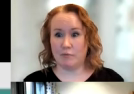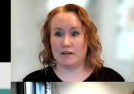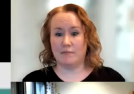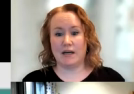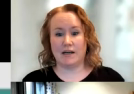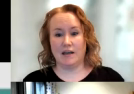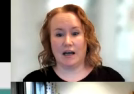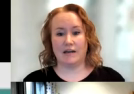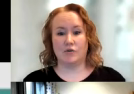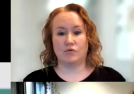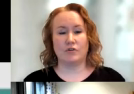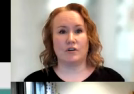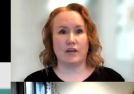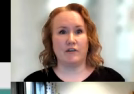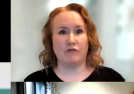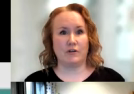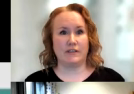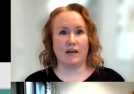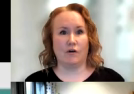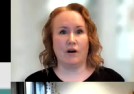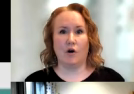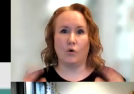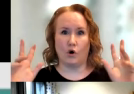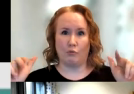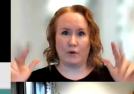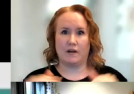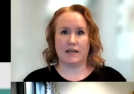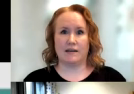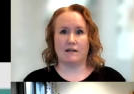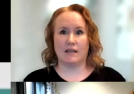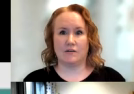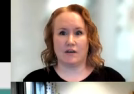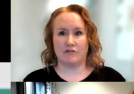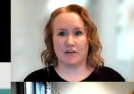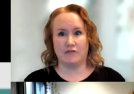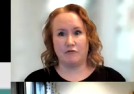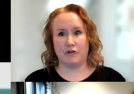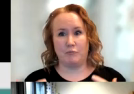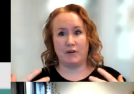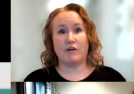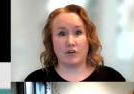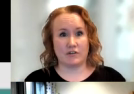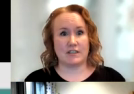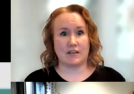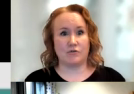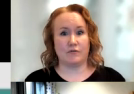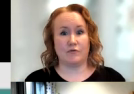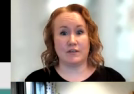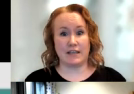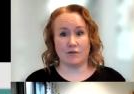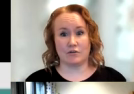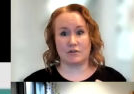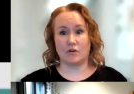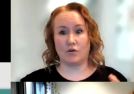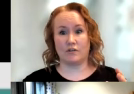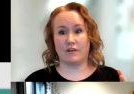skyte inn på dette, men det gjort noen tanker I forhold til å oppgradere da IKT-forskriften for privat sektor, at